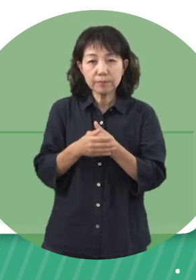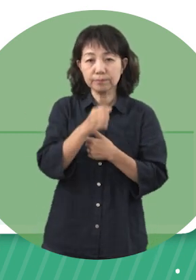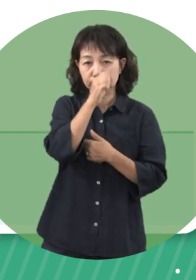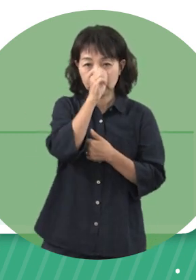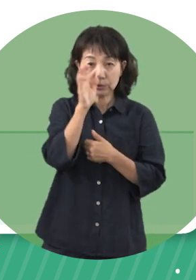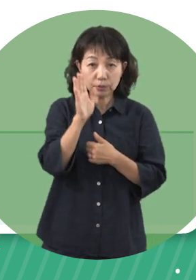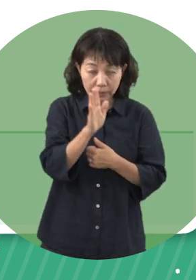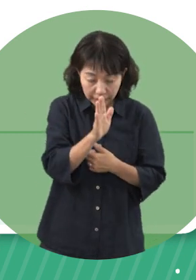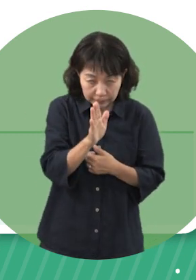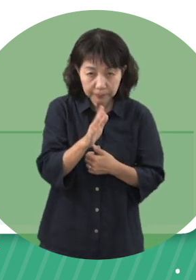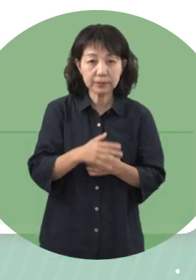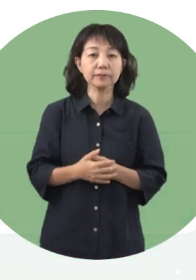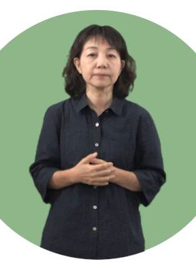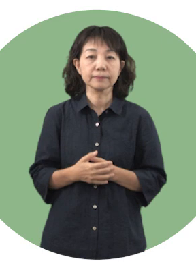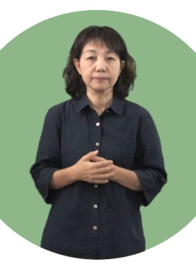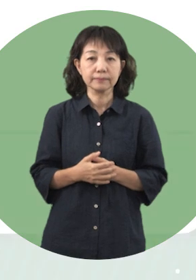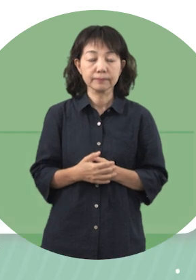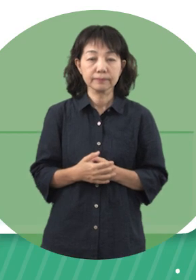願いいたします。